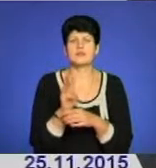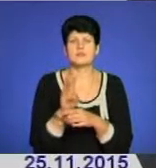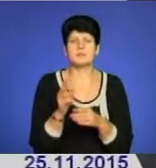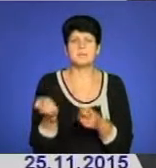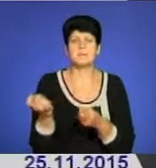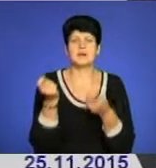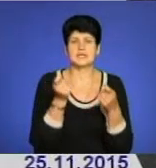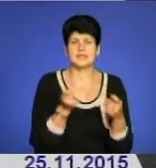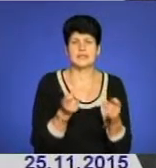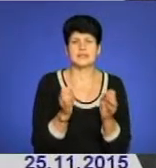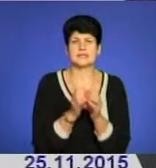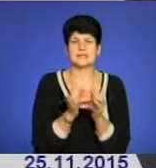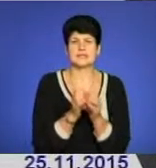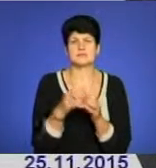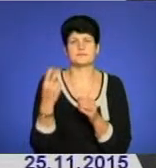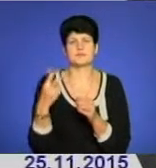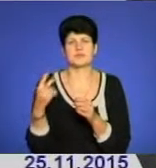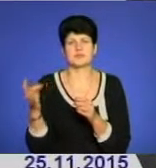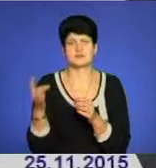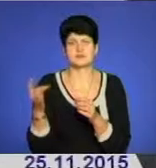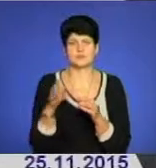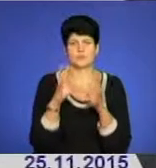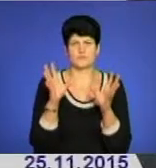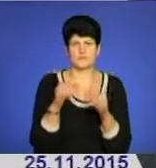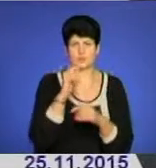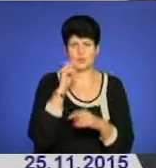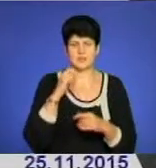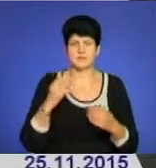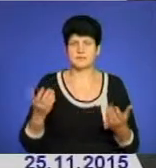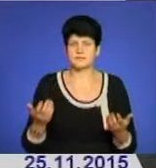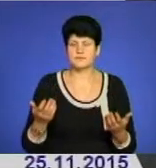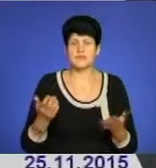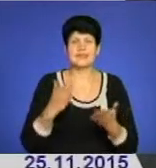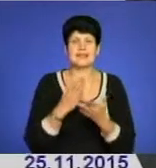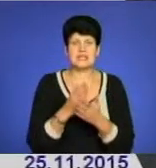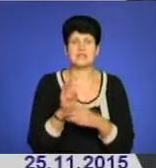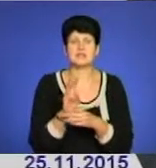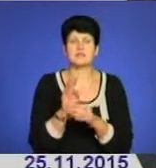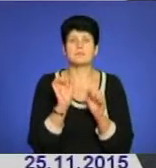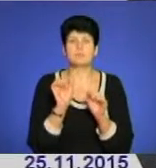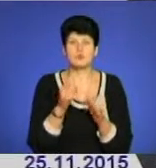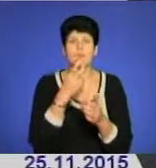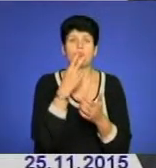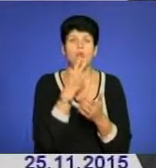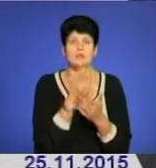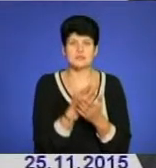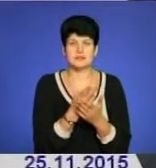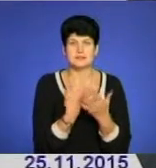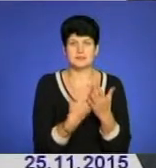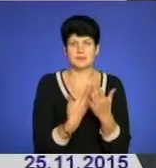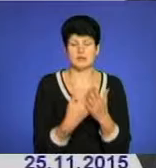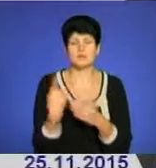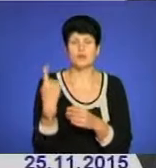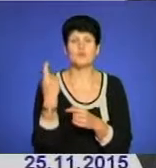передали там 10-20 разів всього по всій Україні. Є фільми, які ми можемо показати, допустимо, в